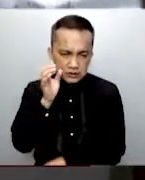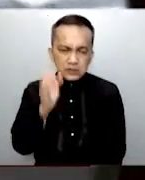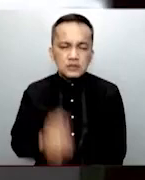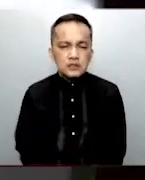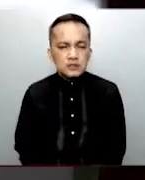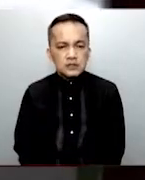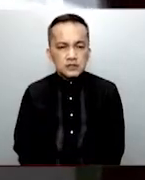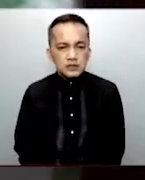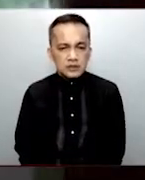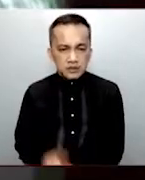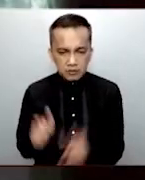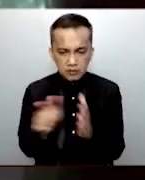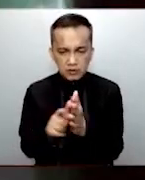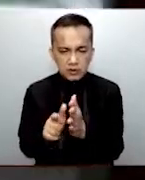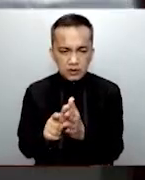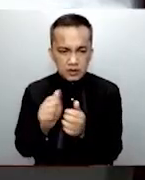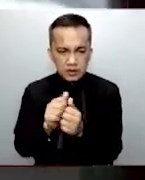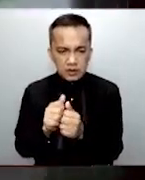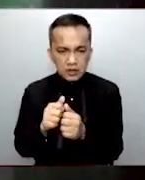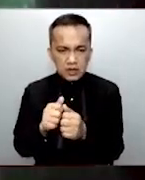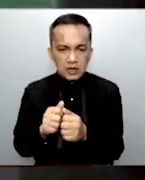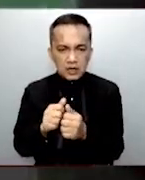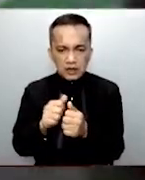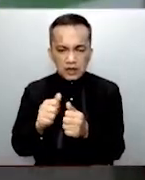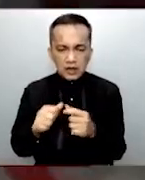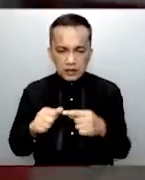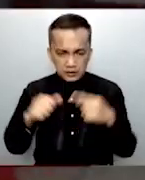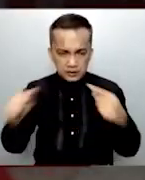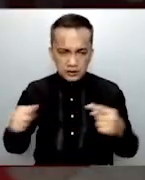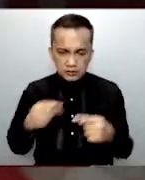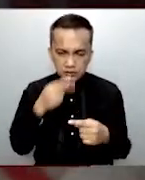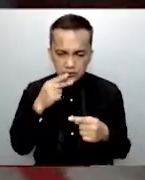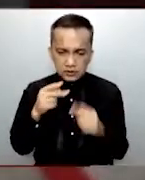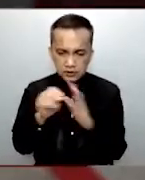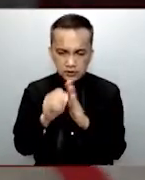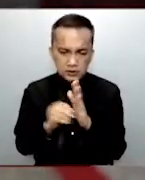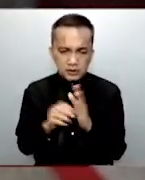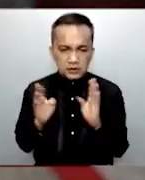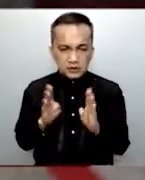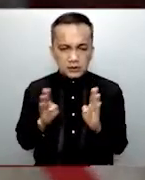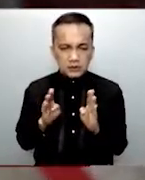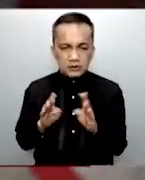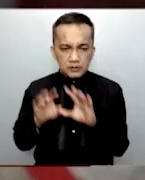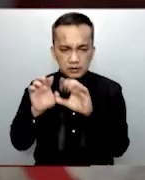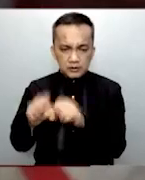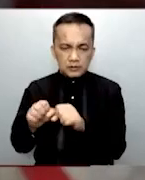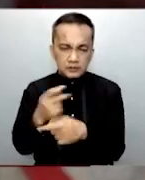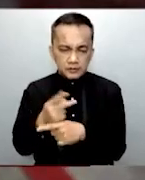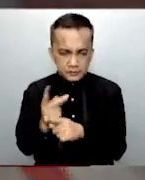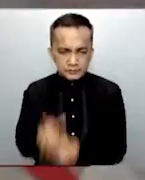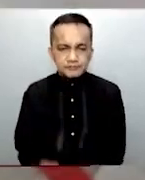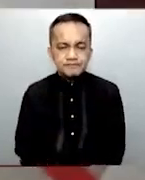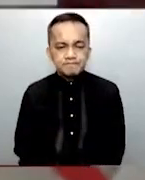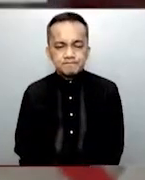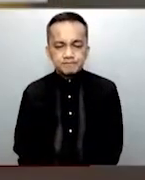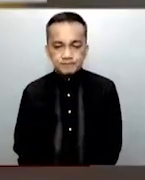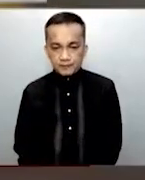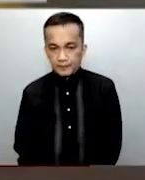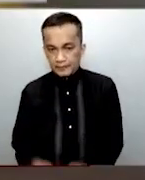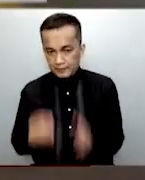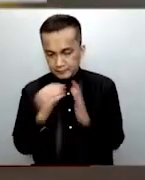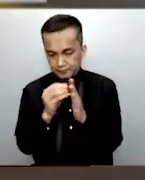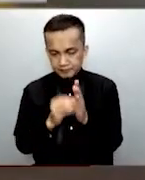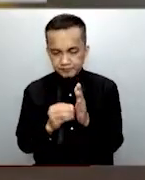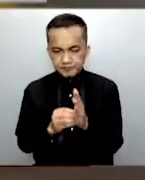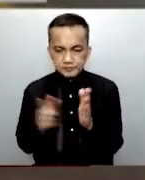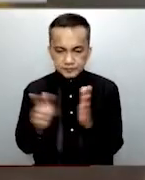Ipinagbabawal din sa ilalim ng anti-smoking ordinance ng Baguio City ang mga nakumpiskang produkto. Nakasaad kasi rito na bawal